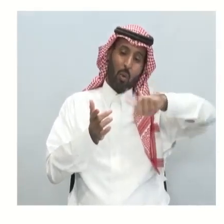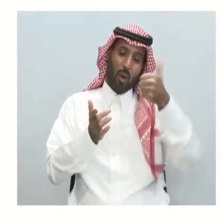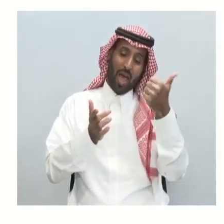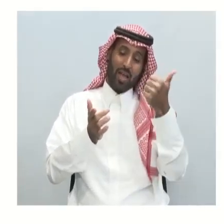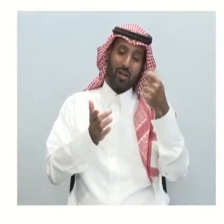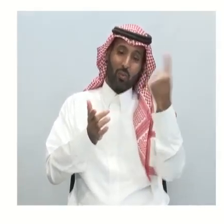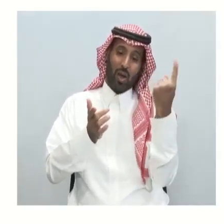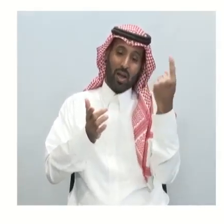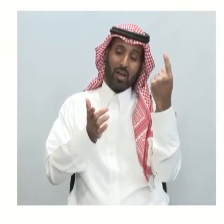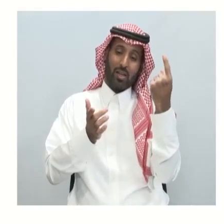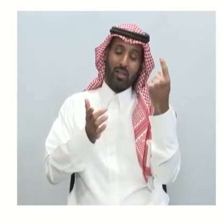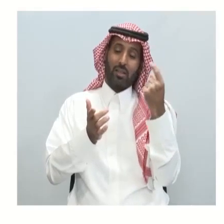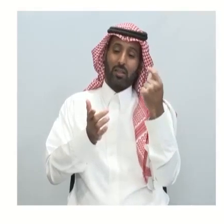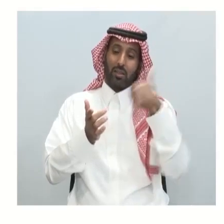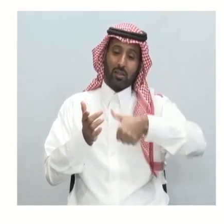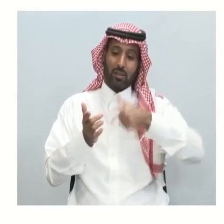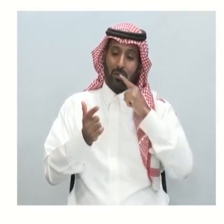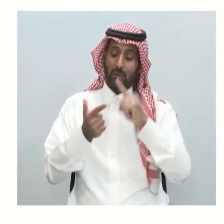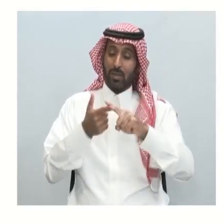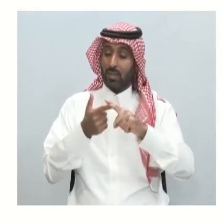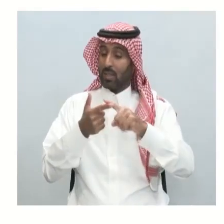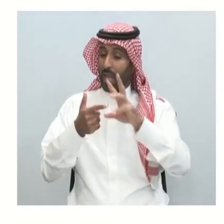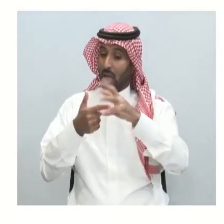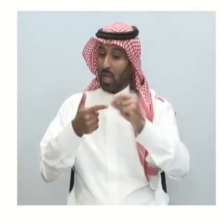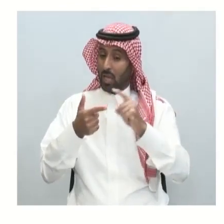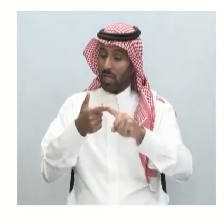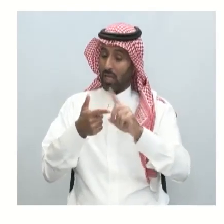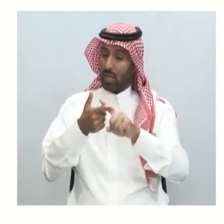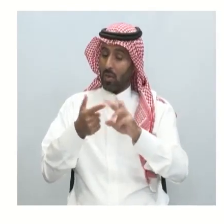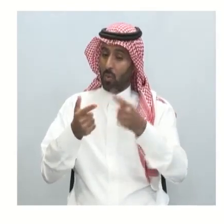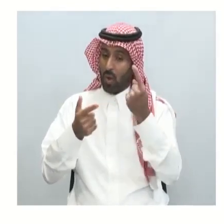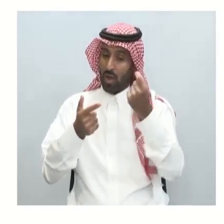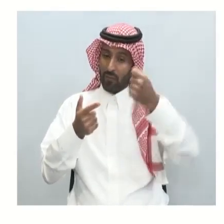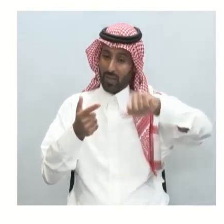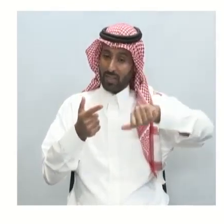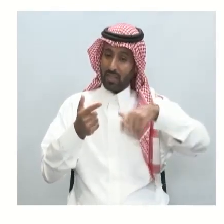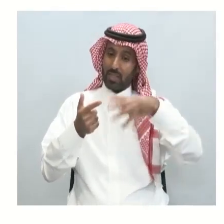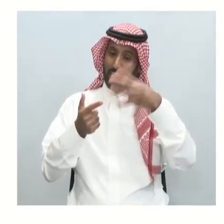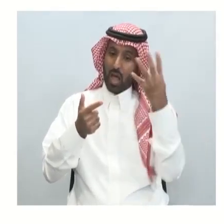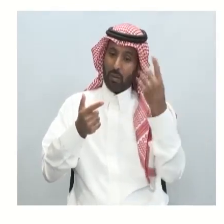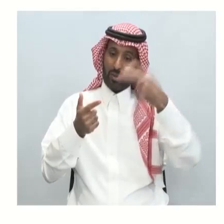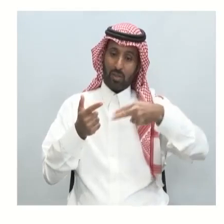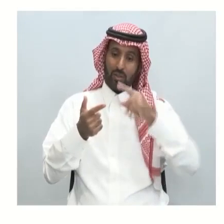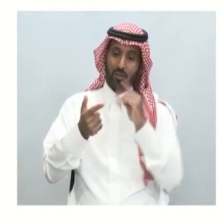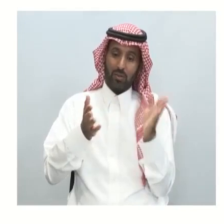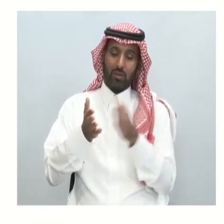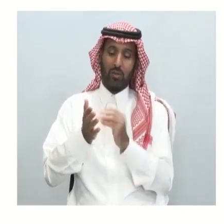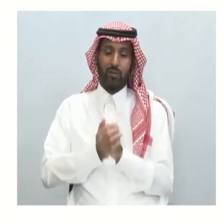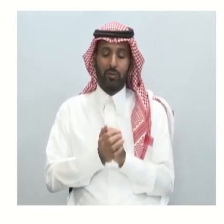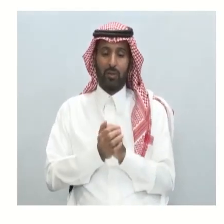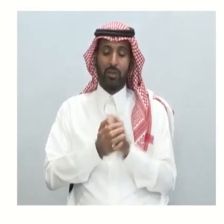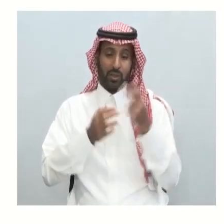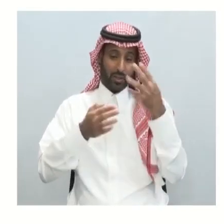0.61 الاخر قطبيه الروابط اذا الفرق هنا 1.24 الرابطه هنا